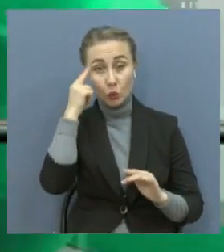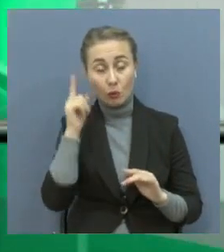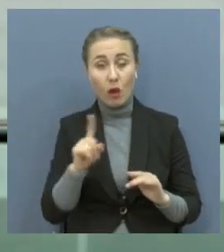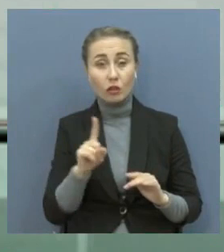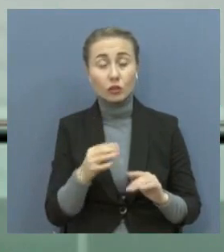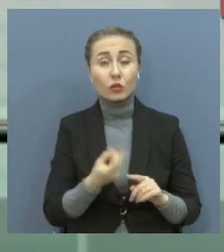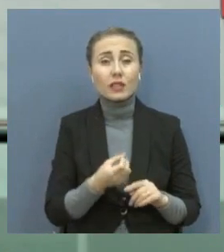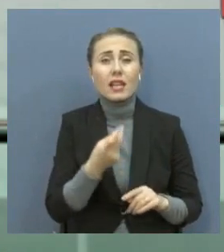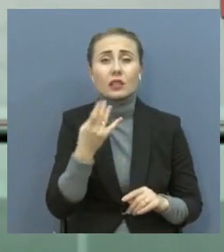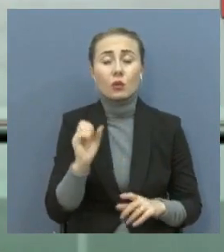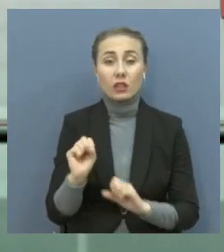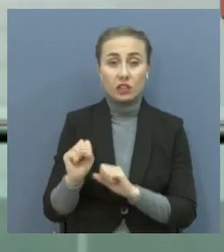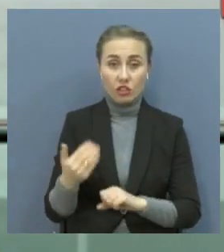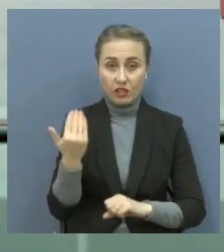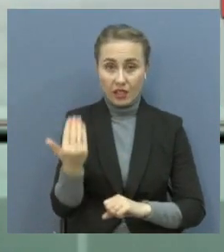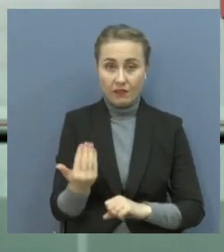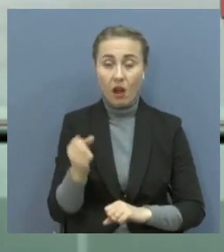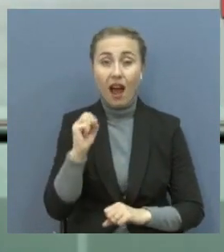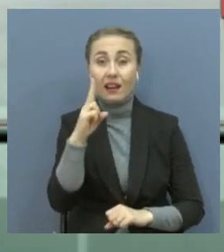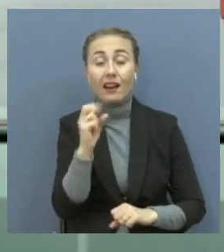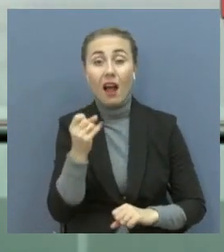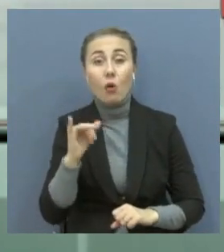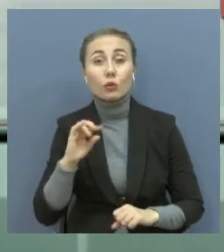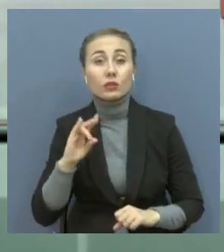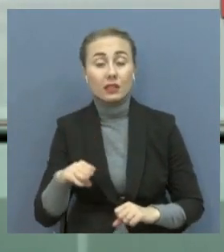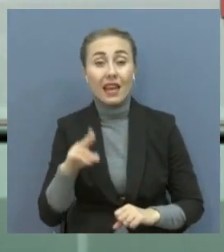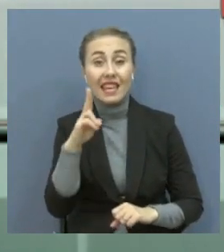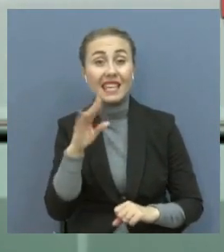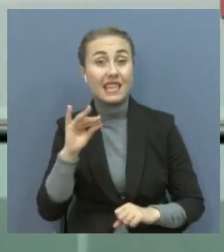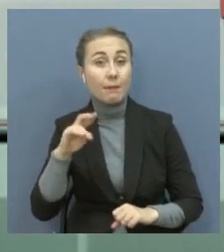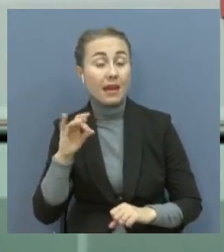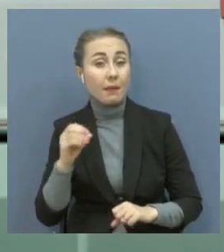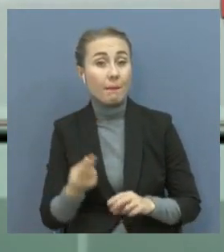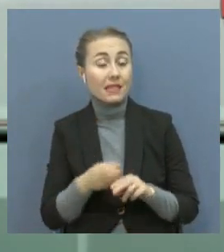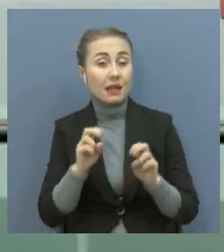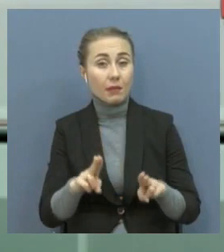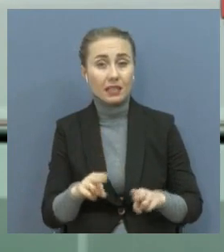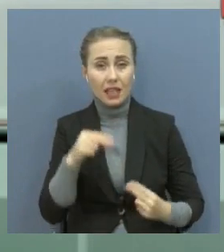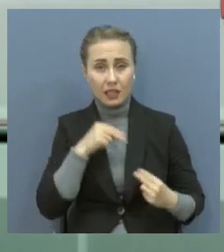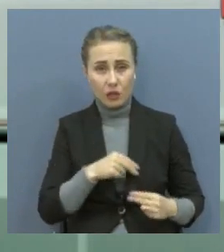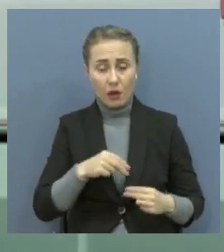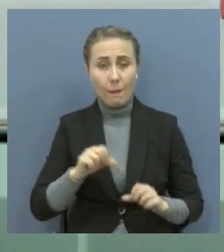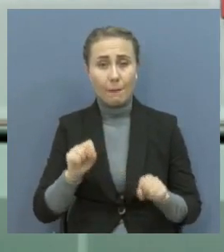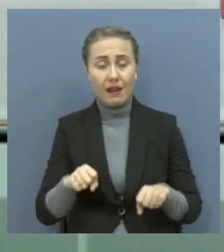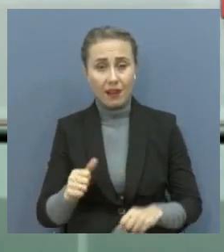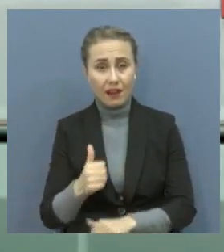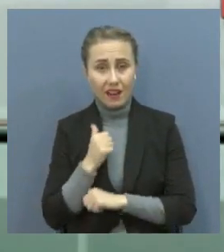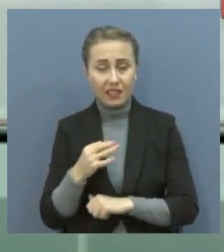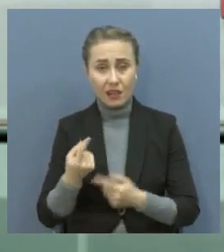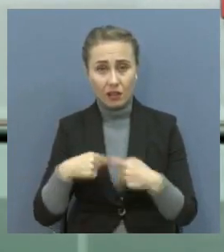о том, насколько защищены его аккаунты. Итак, кибербезопасность. Сотрудники правоохранительных органов говорят, что